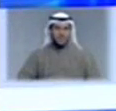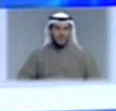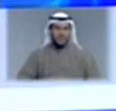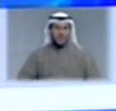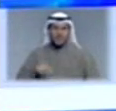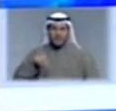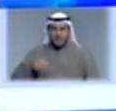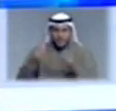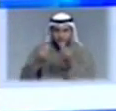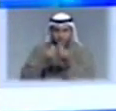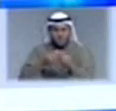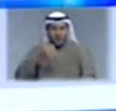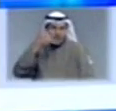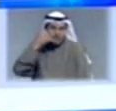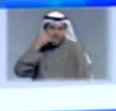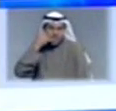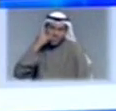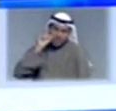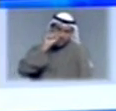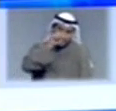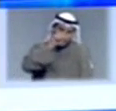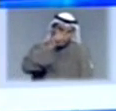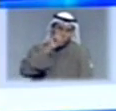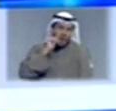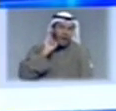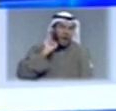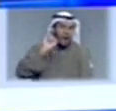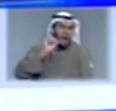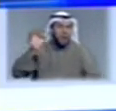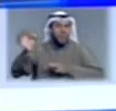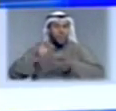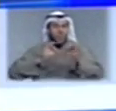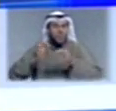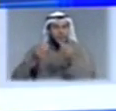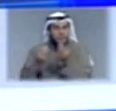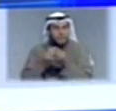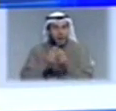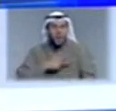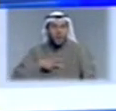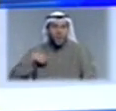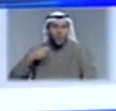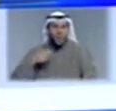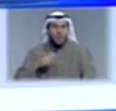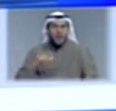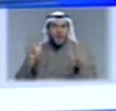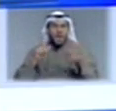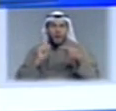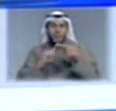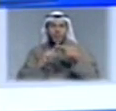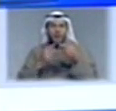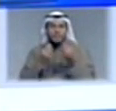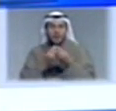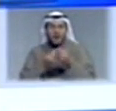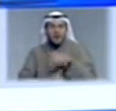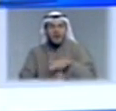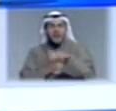وللمزيد حول هذا الموضوع ينضم إلينا عبر الهاتف الوكيل المساعد لقطاع التخطيط الإعلامي والتنمية المعرفية بوزارة الإعلام ورئيس